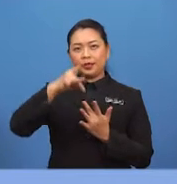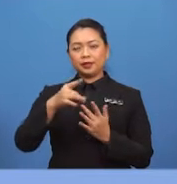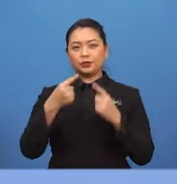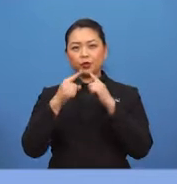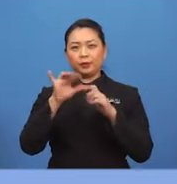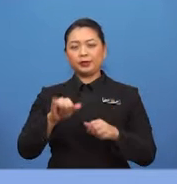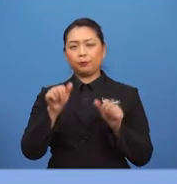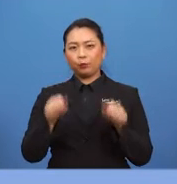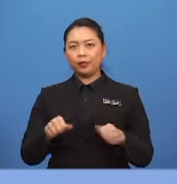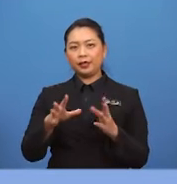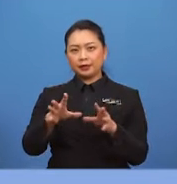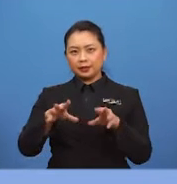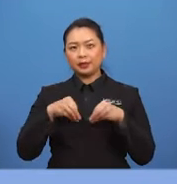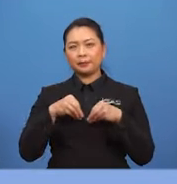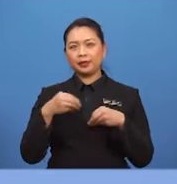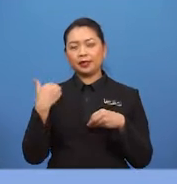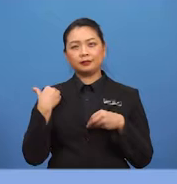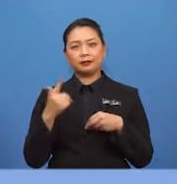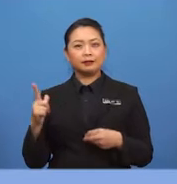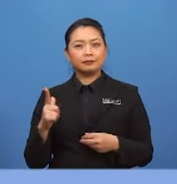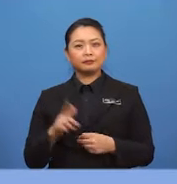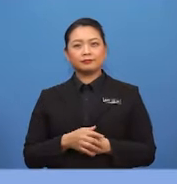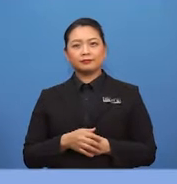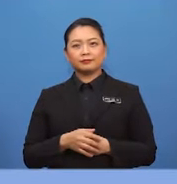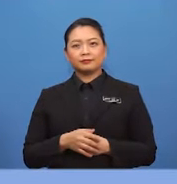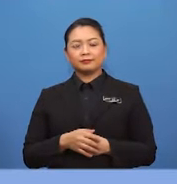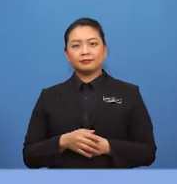pilihan jawapan yang boleh diterima adalah seperti